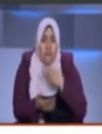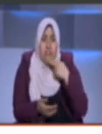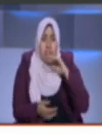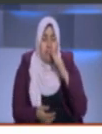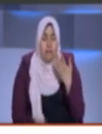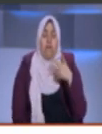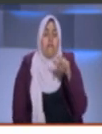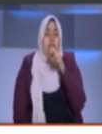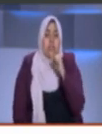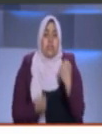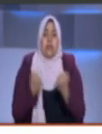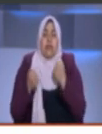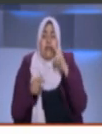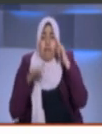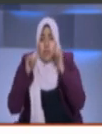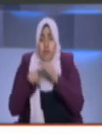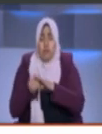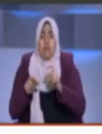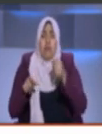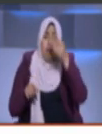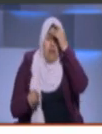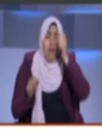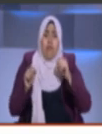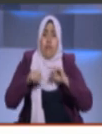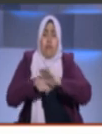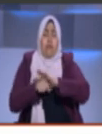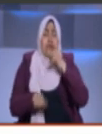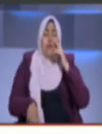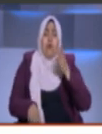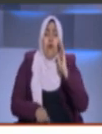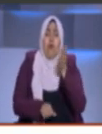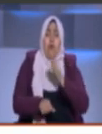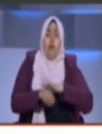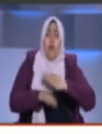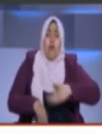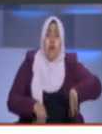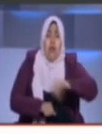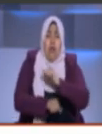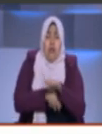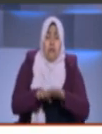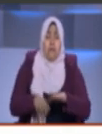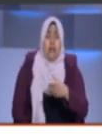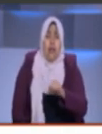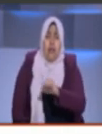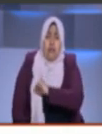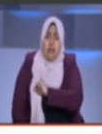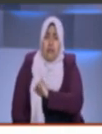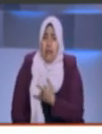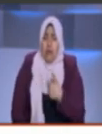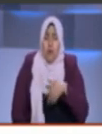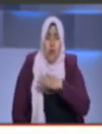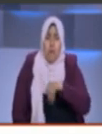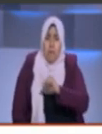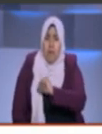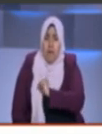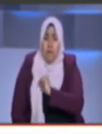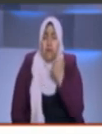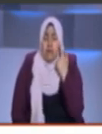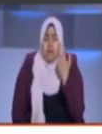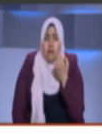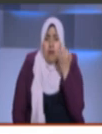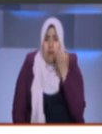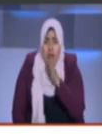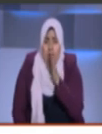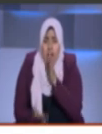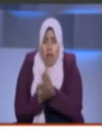تتعامل في من كل من هم على اراضيها بالانسانيه حتى ولو كان لا يملك حق الاقامه